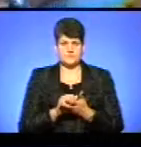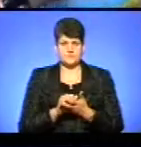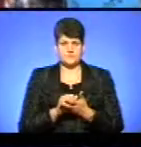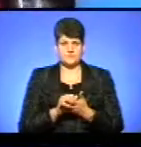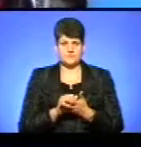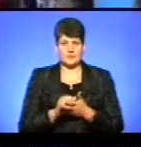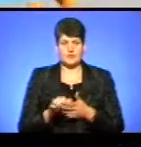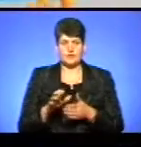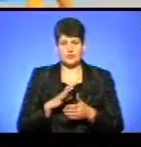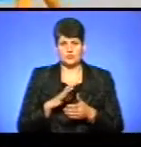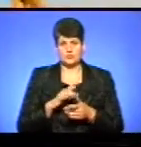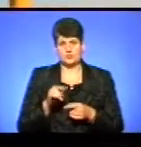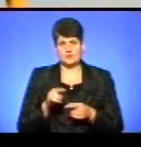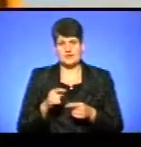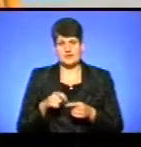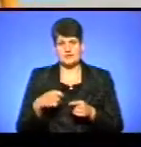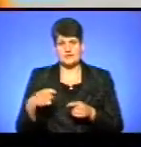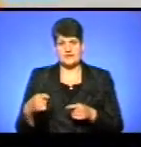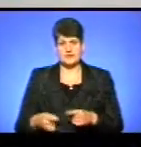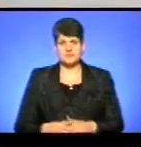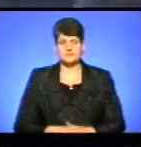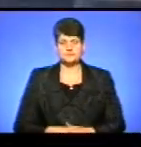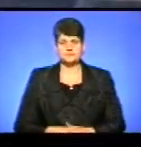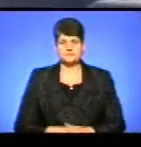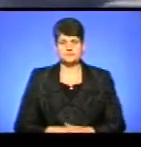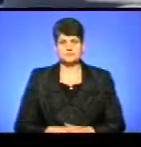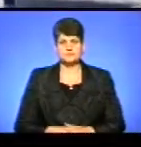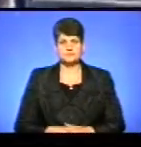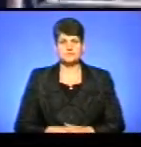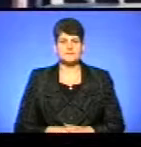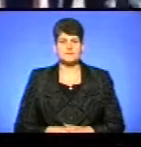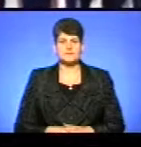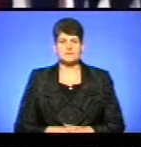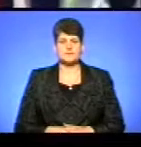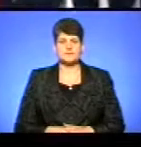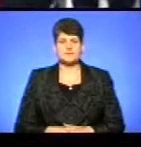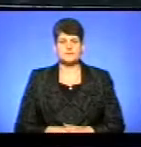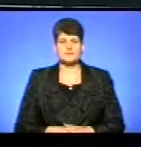проходжу естафети. Любов Гадомська, Андрій Прокопів. Новини.